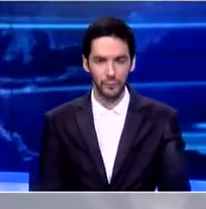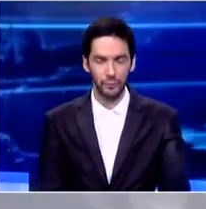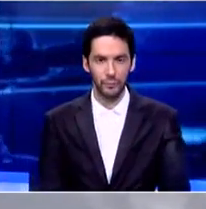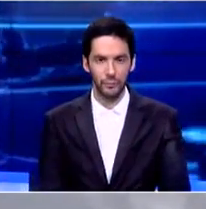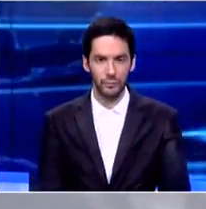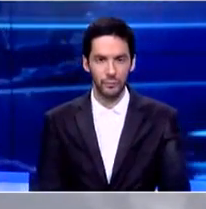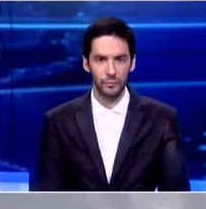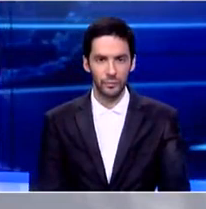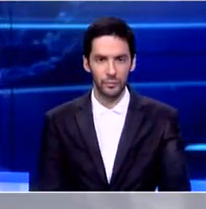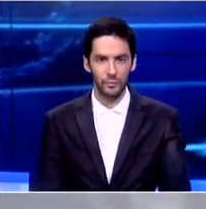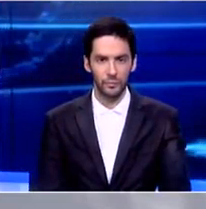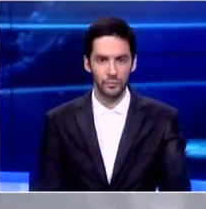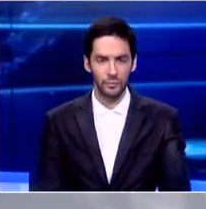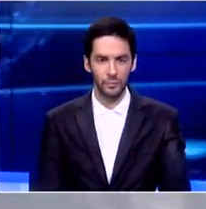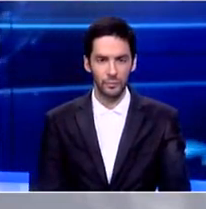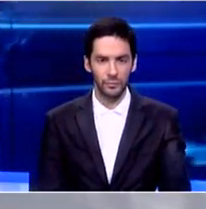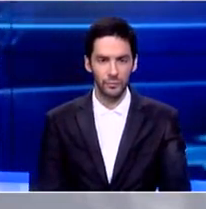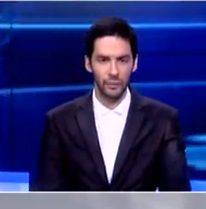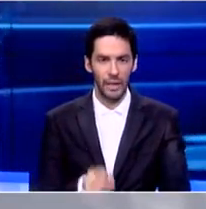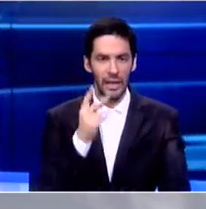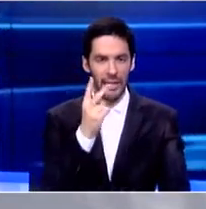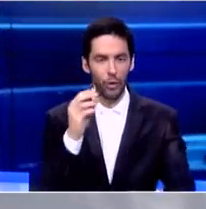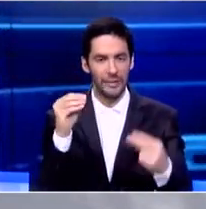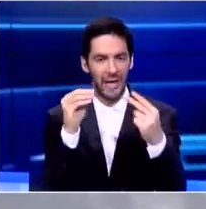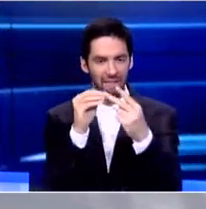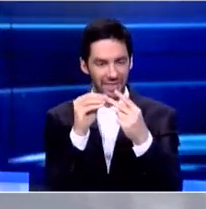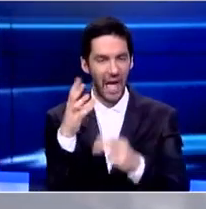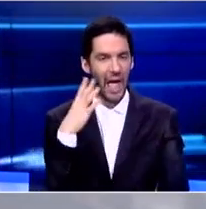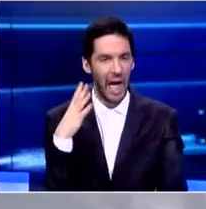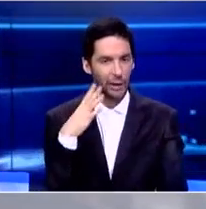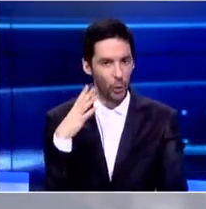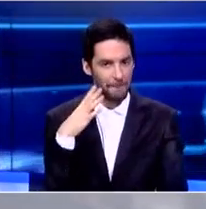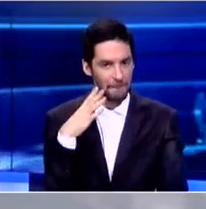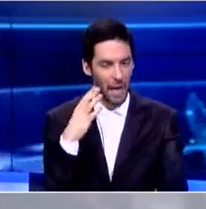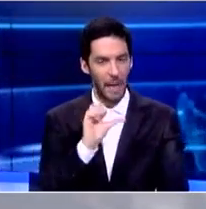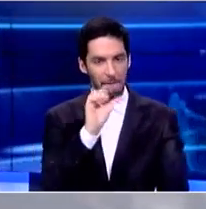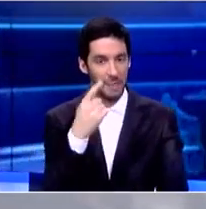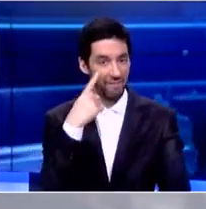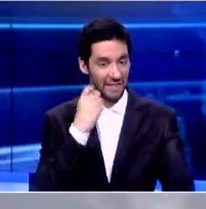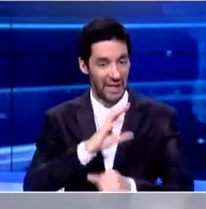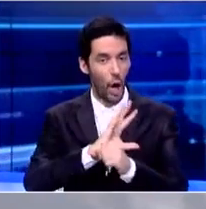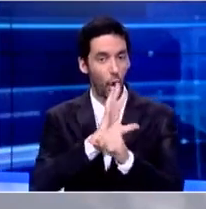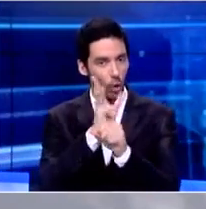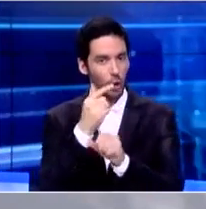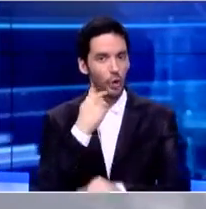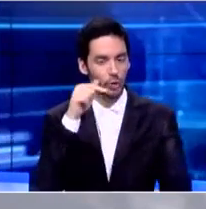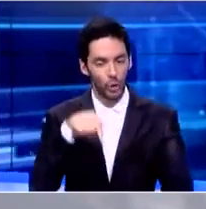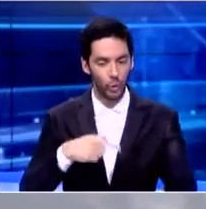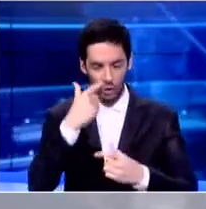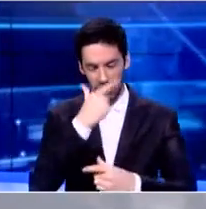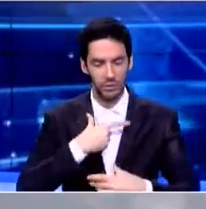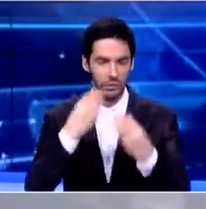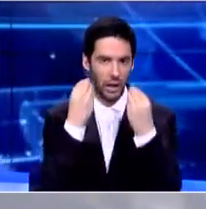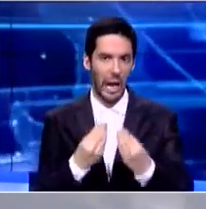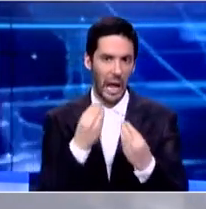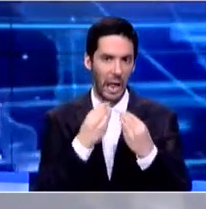σημειώσω ότι 27 από τα άτομα που διαγνώστηκαν θετικά με τον ιό και νοσηλεύτηκαν έχουν αποθεραπευτεί.